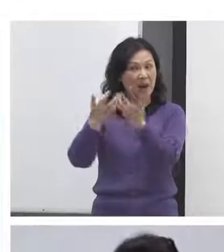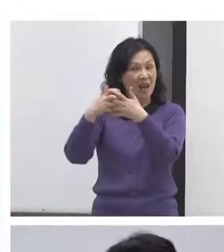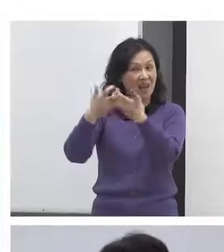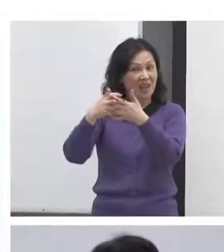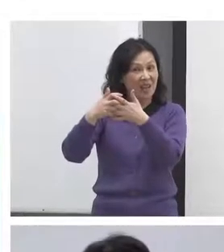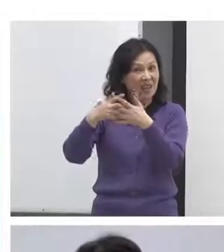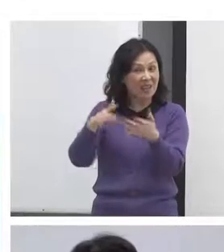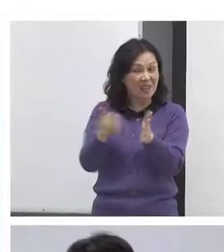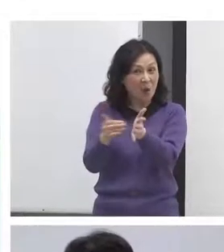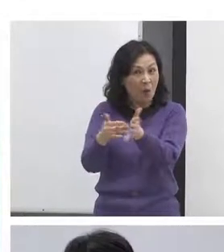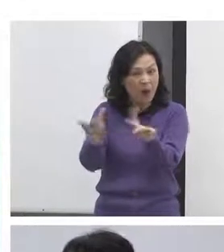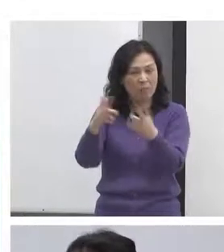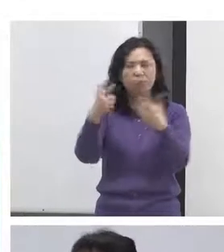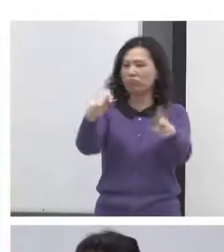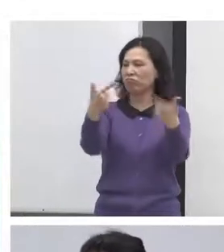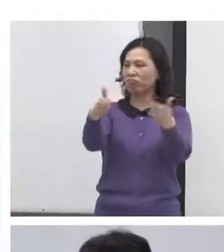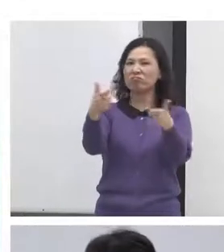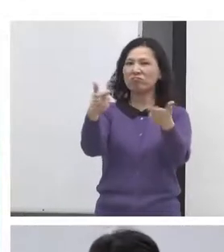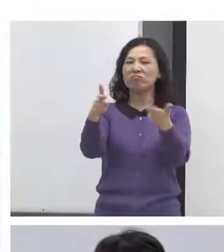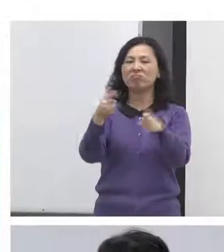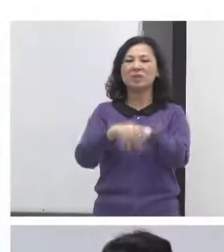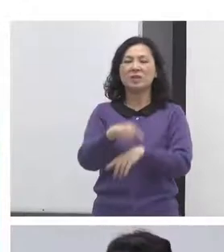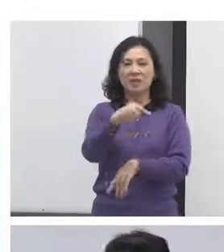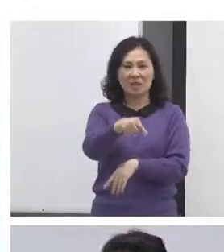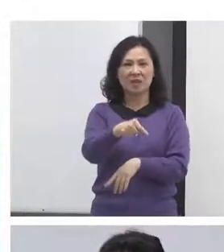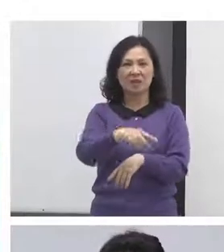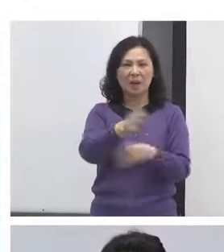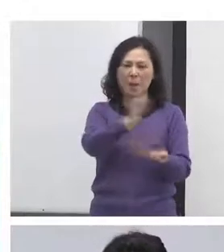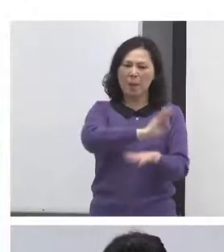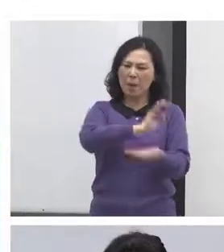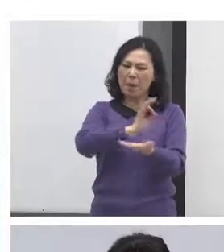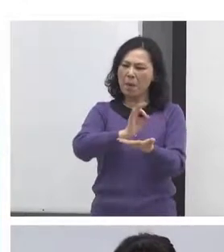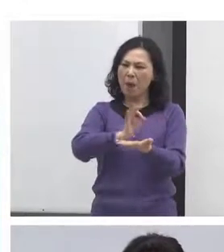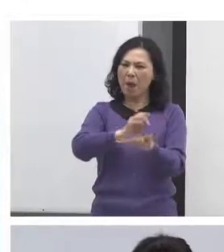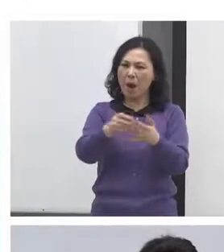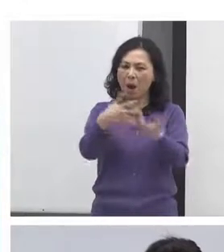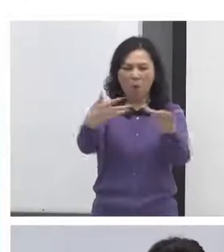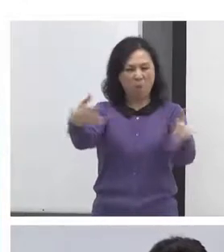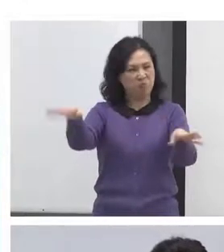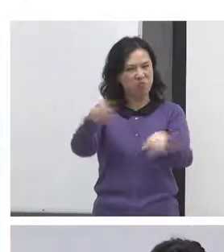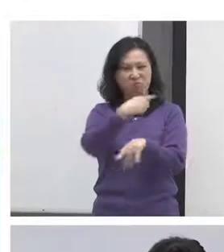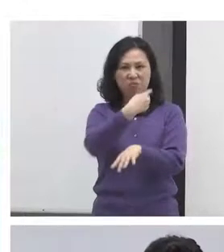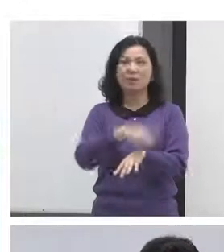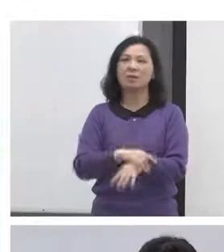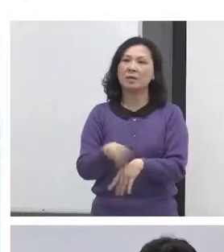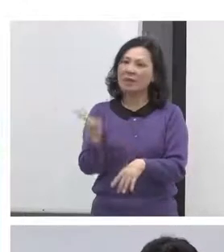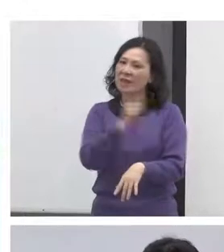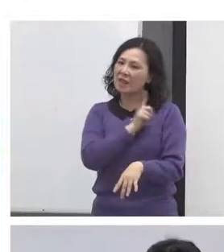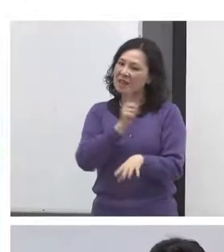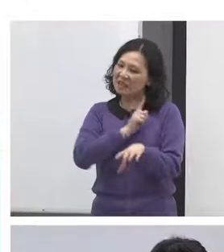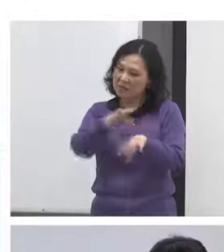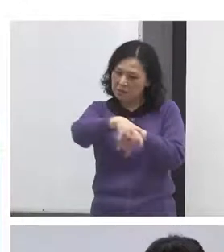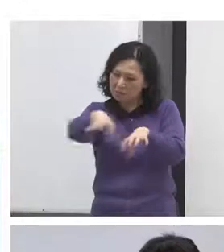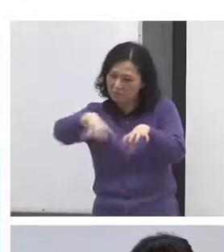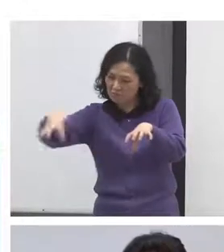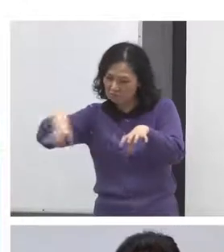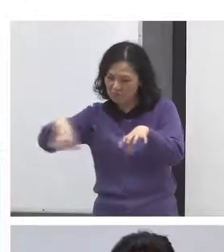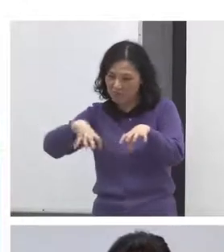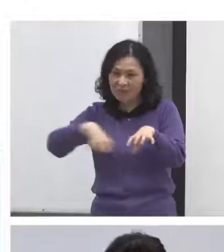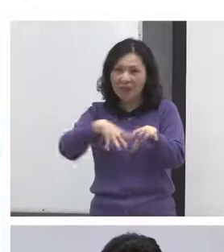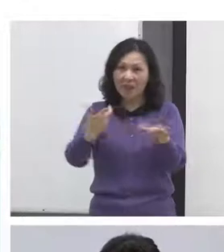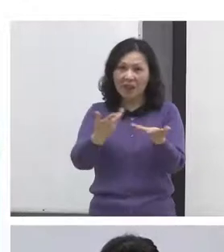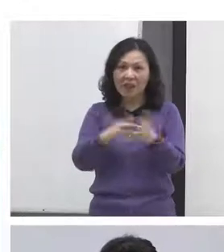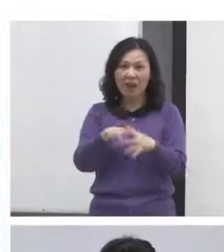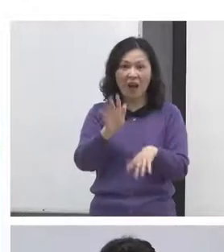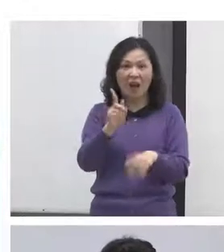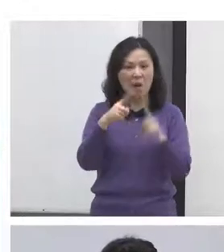开始他们是卖这一大堆东西给你，那你就是自己去组装。好，那就会有人买了这个